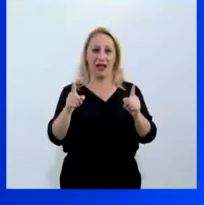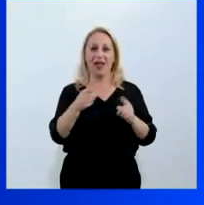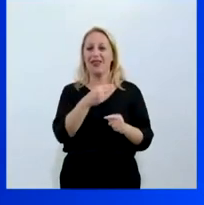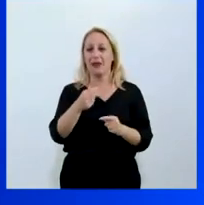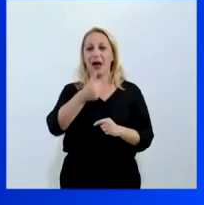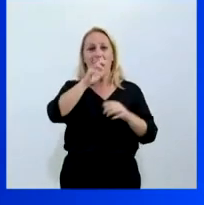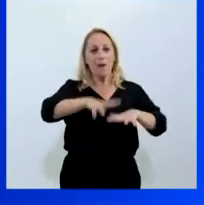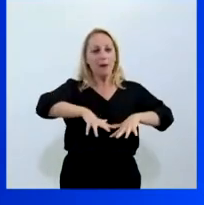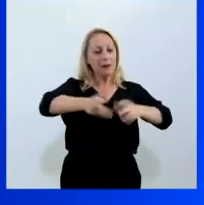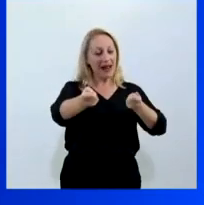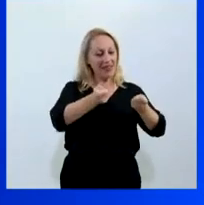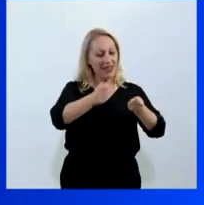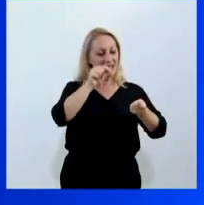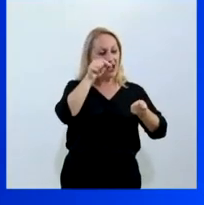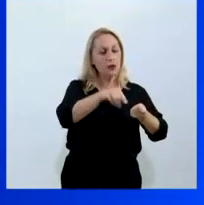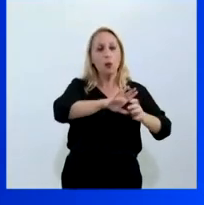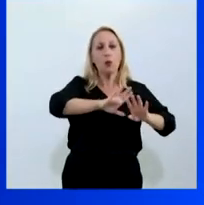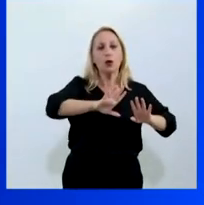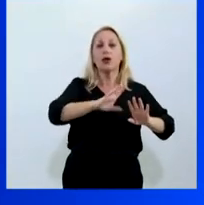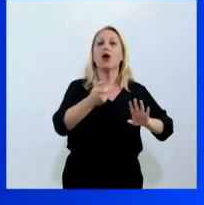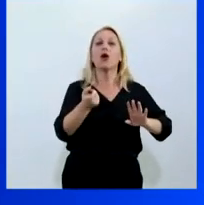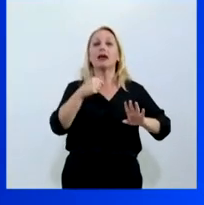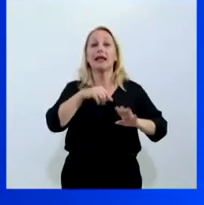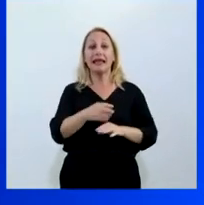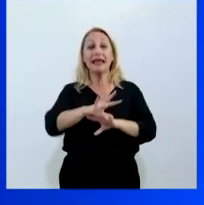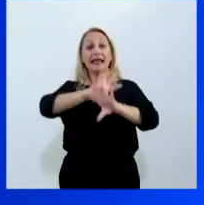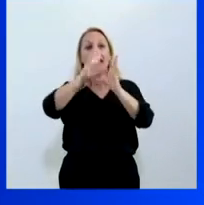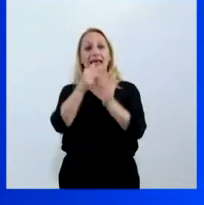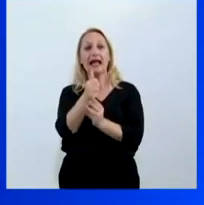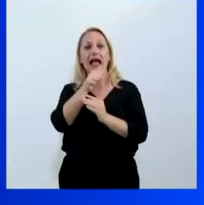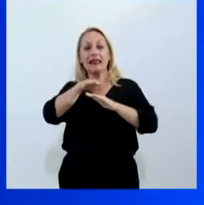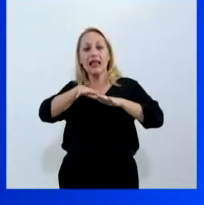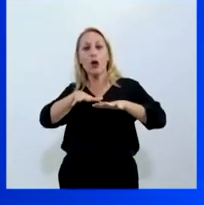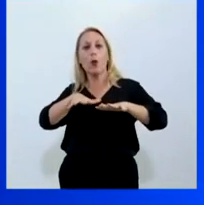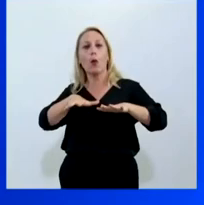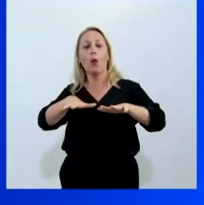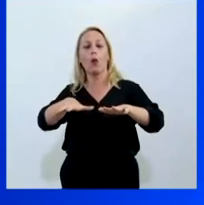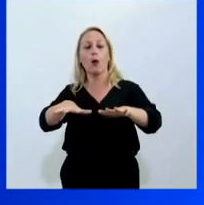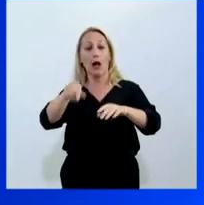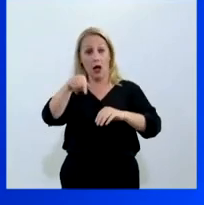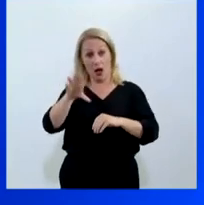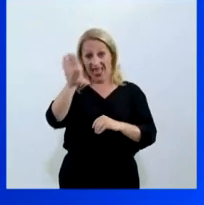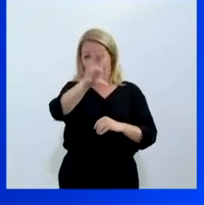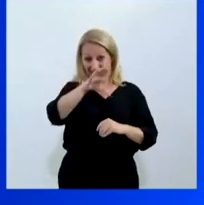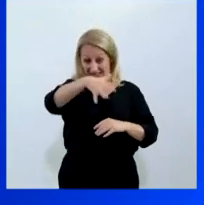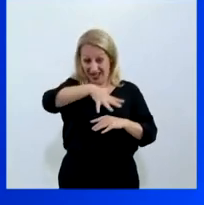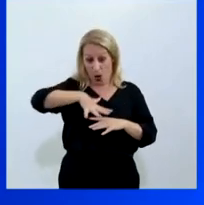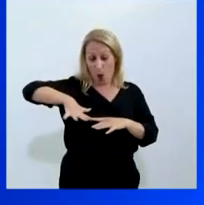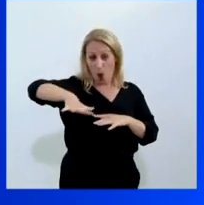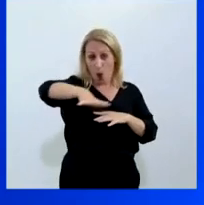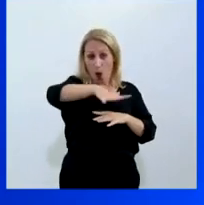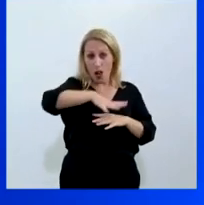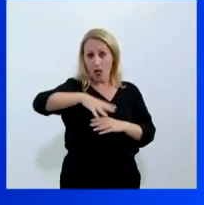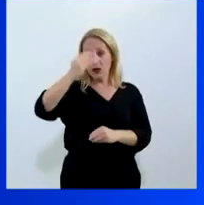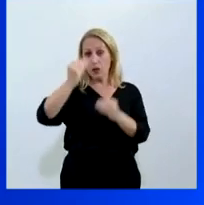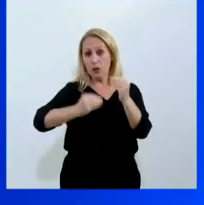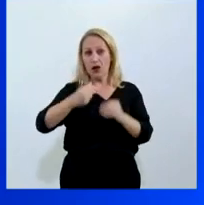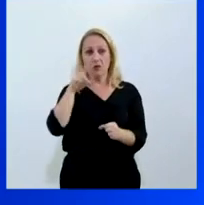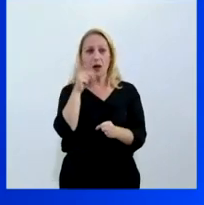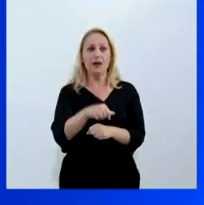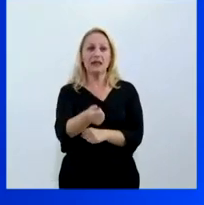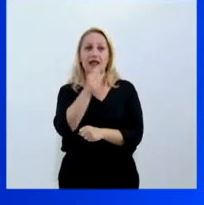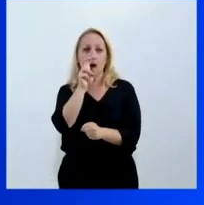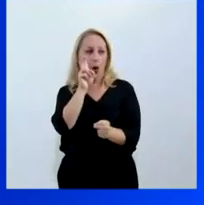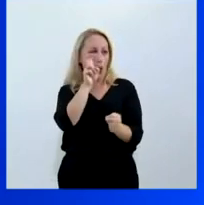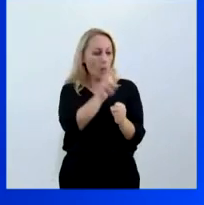πλημμυρών, είναι και θέμα διαχείρισης νερών. Ο Θεσσαλικός κάπως πάσχει ως προς τα αποθέματά του